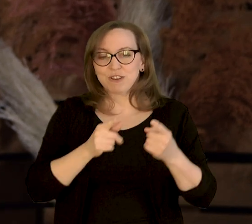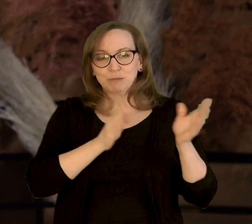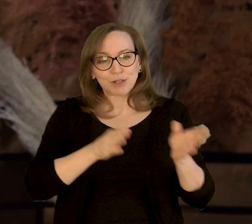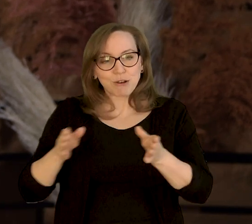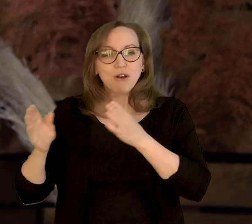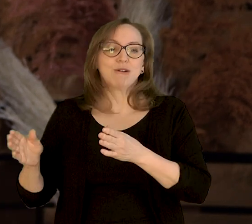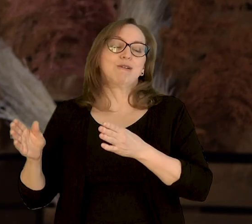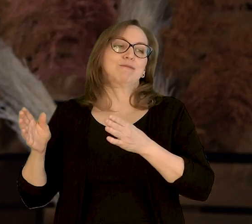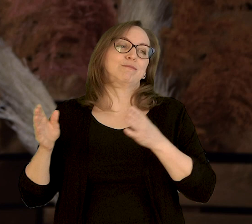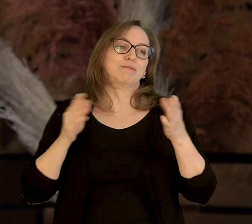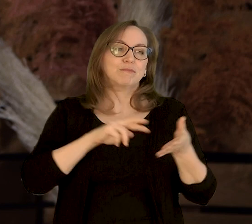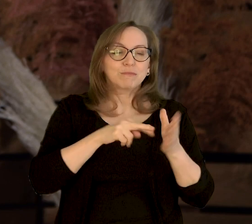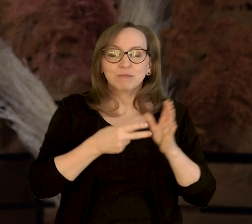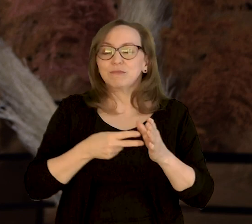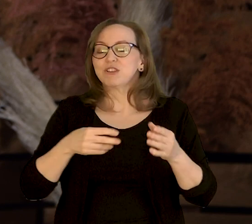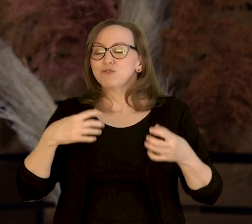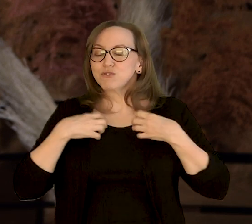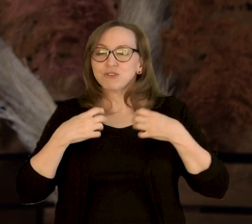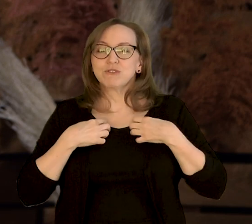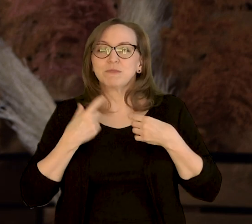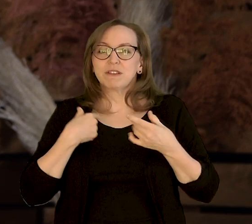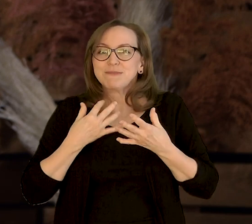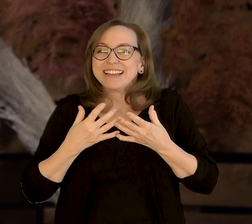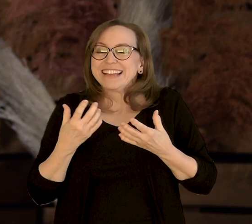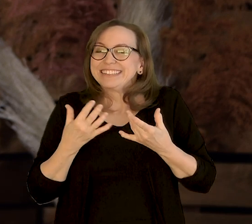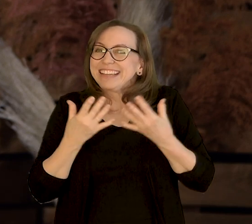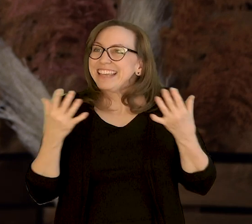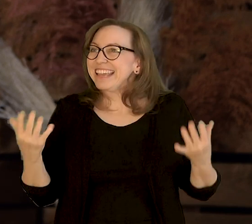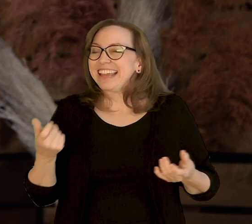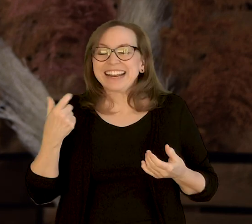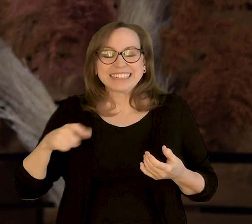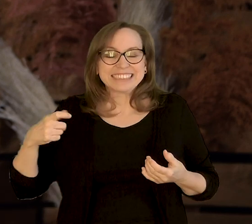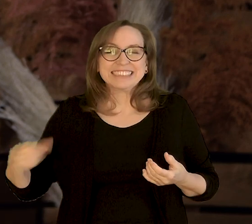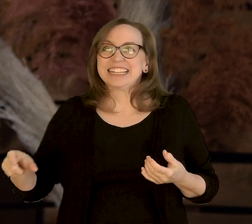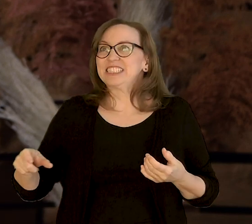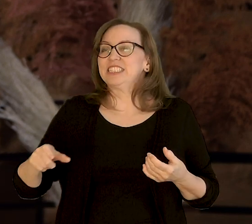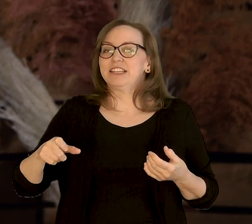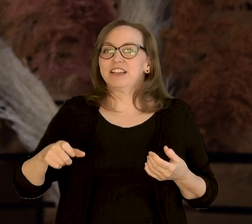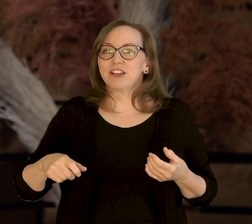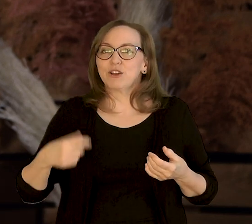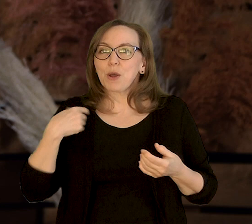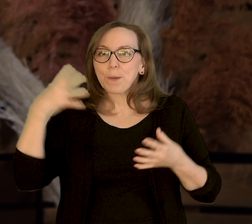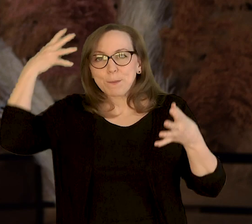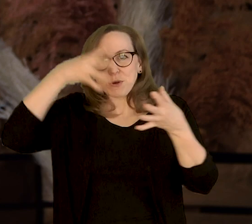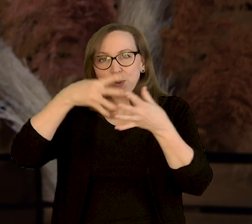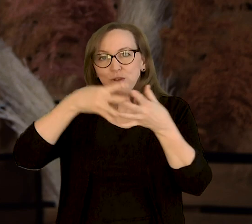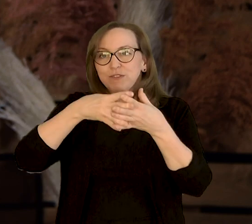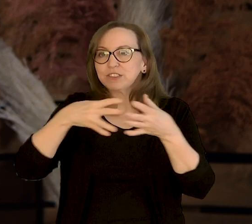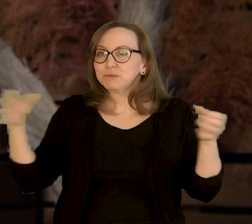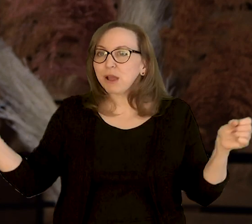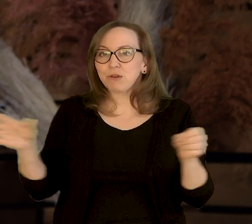życiu spełniło się kilkaset proroctw wypowiedzianych na przestrzeni wieków przez ludzi, którzy żyli w